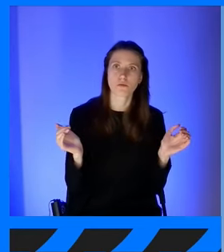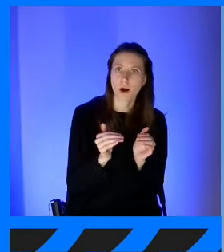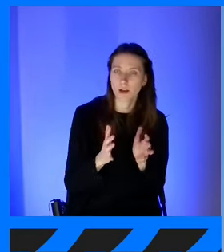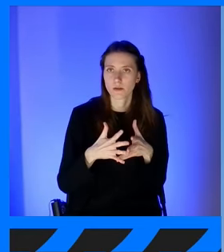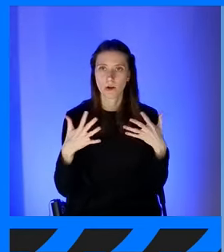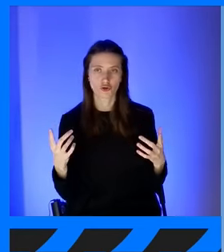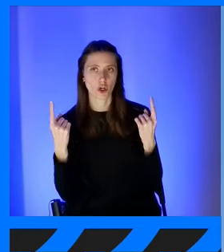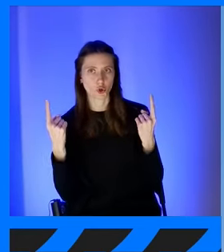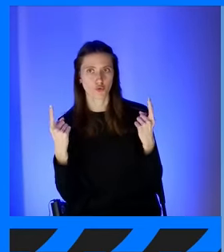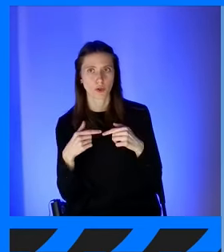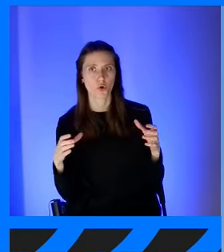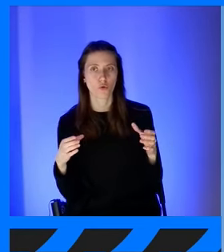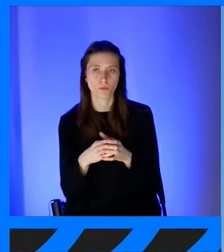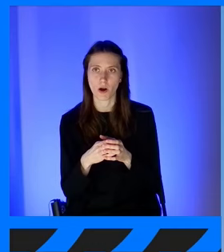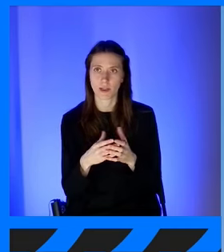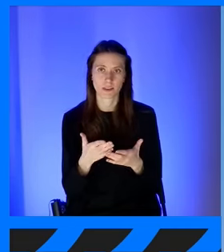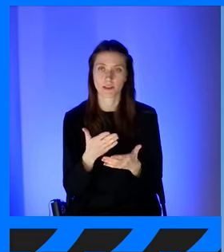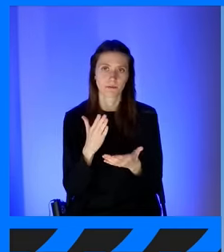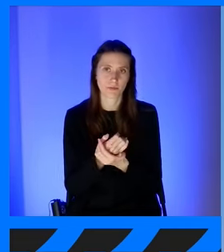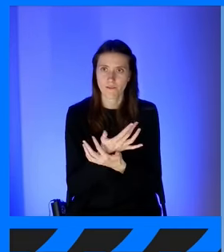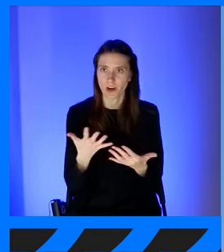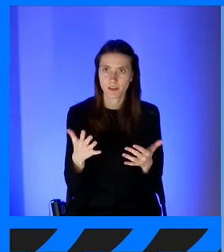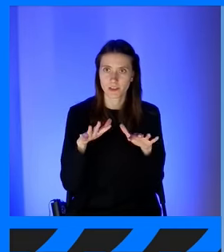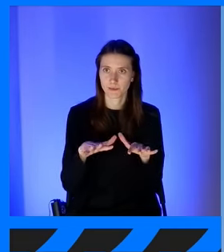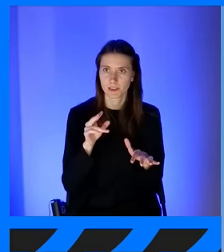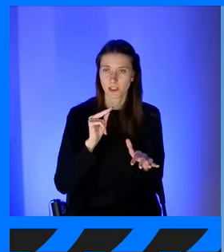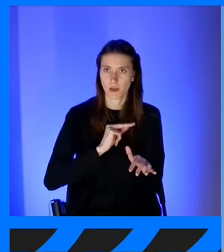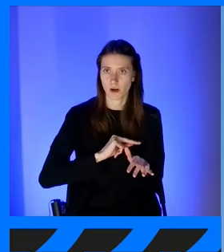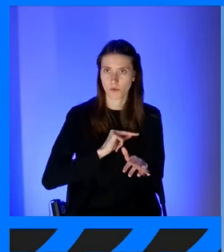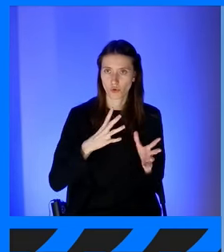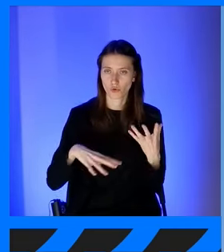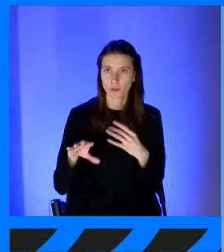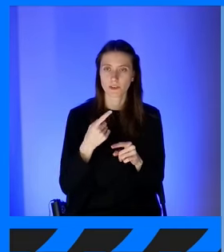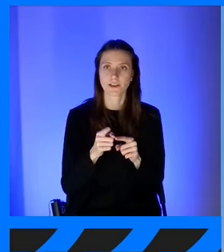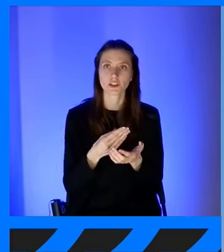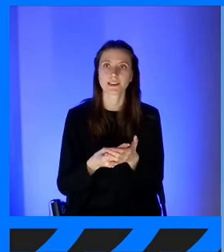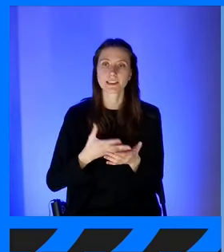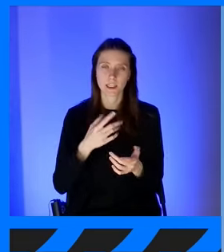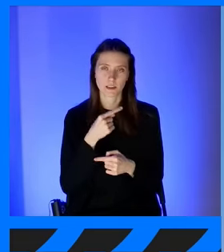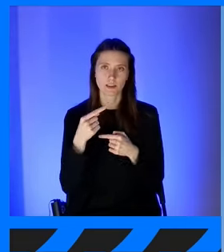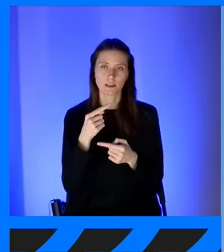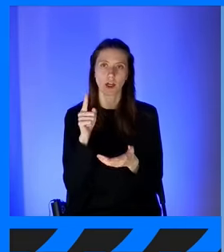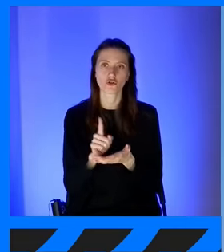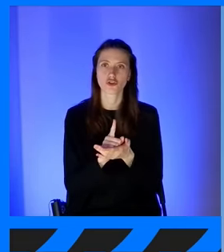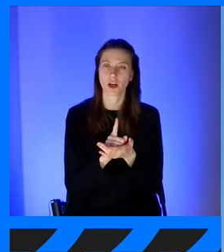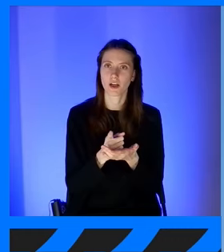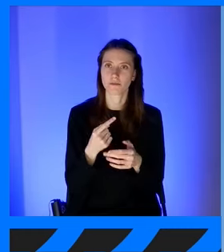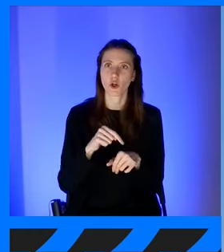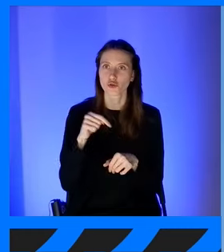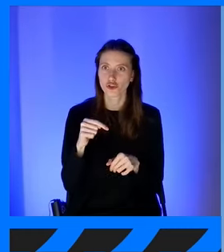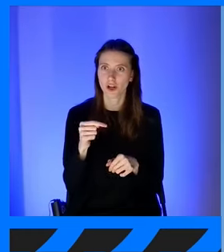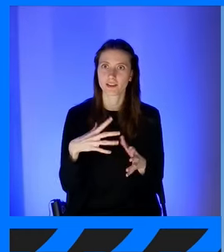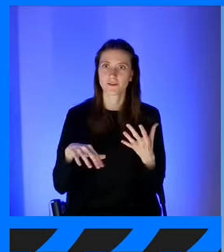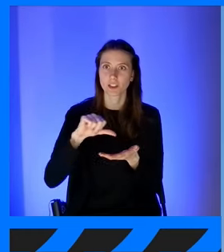есть если пример там ну все в разных местах работают и эта ценность она должна ощущаться как-то измеряться то есть её должны чувствовать и